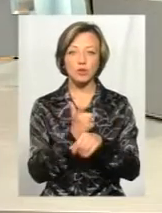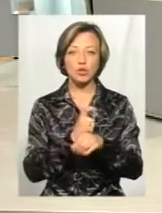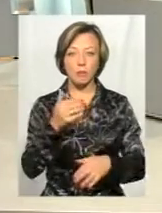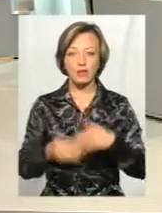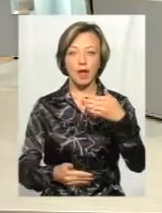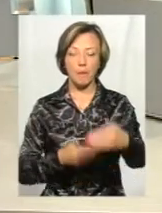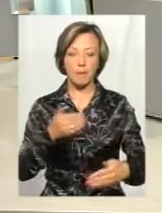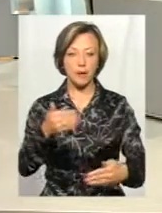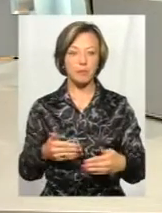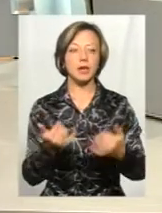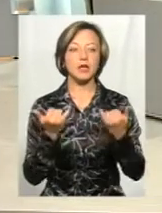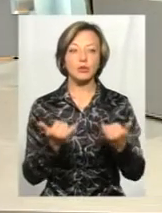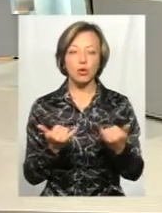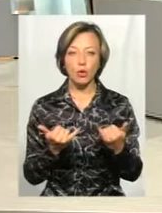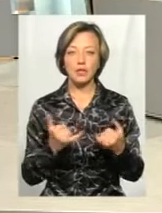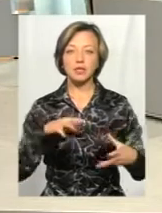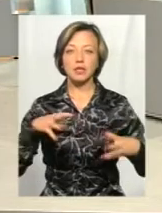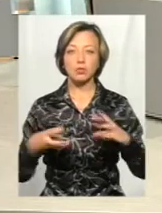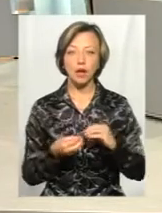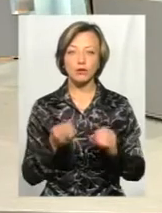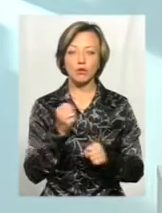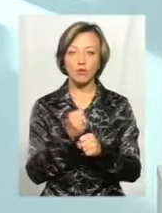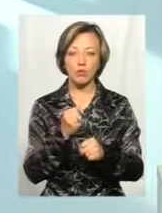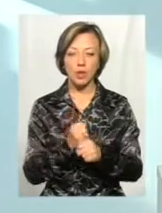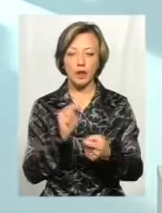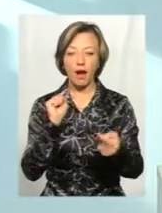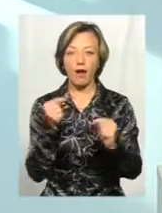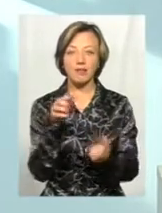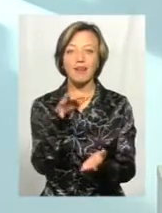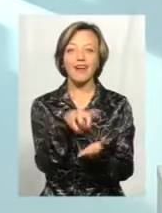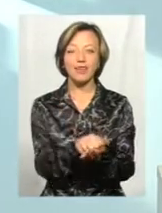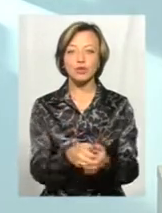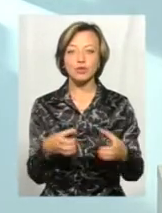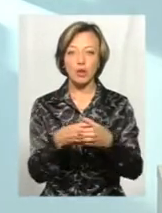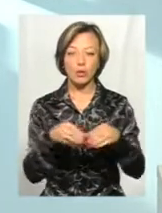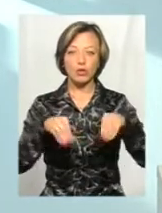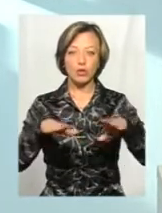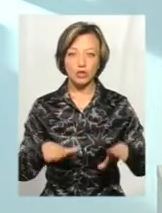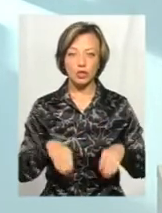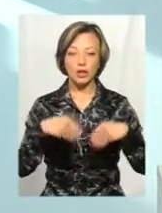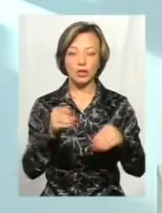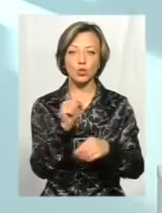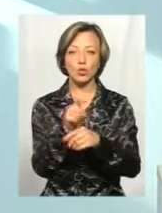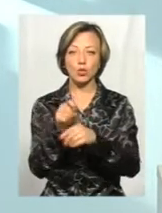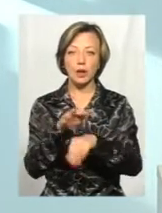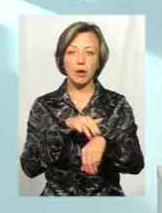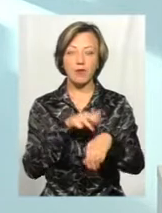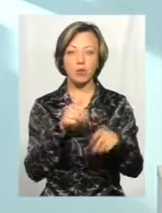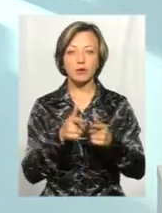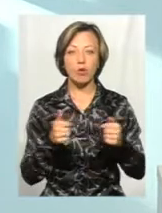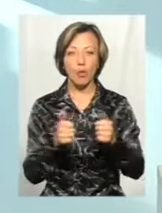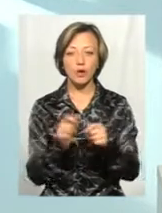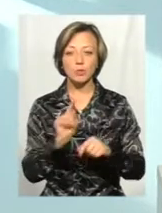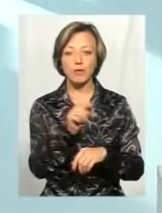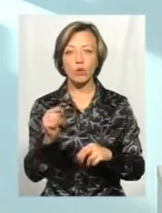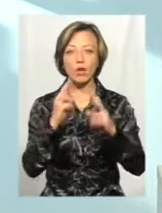темпами. Сьогодні за результатами роботи антирейдерського штабу ми ухвалили рішення і дали доручення відповідні правоохоронним органам для того, щоб